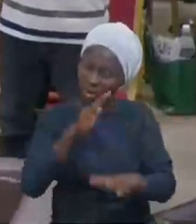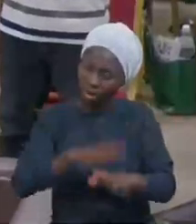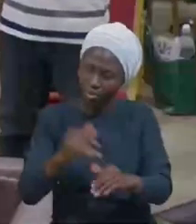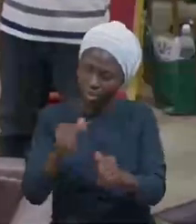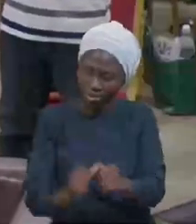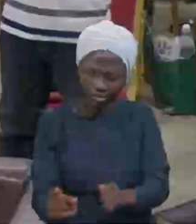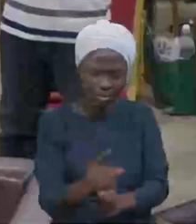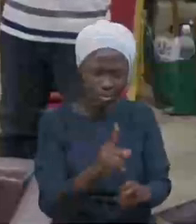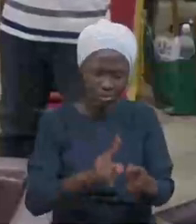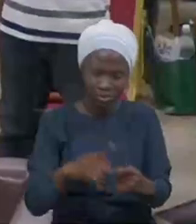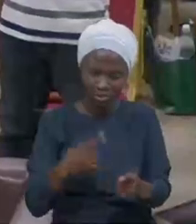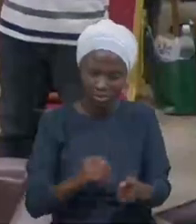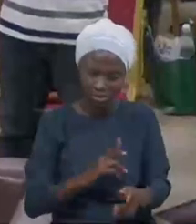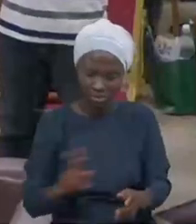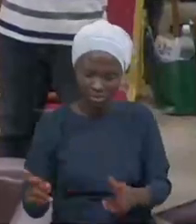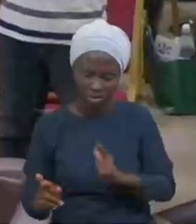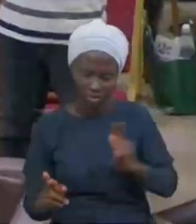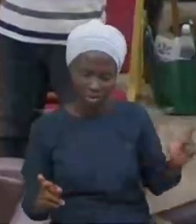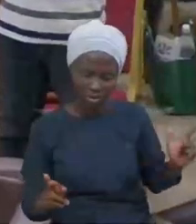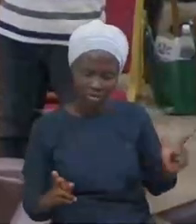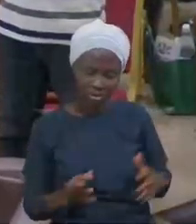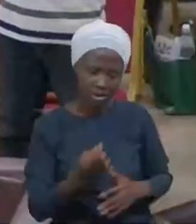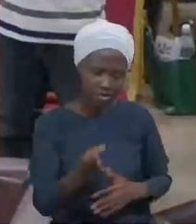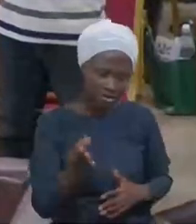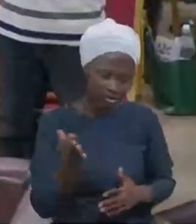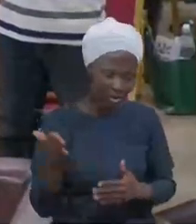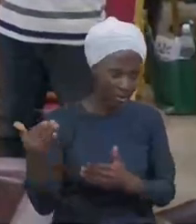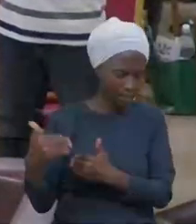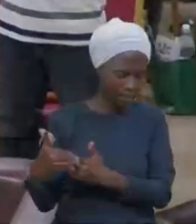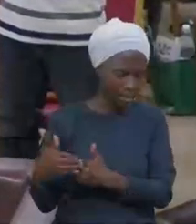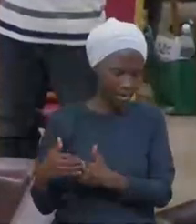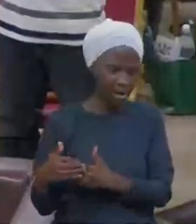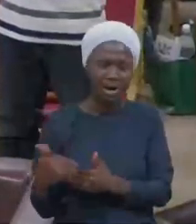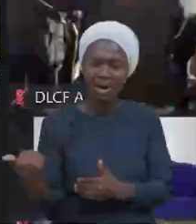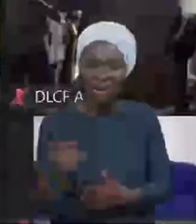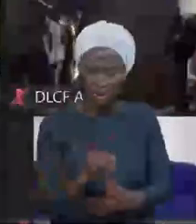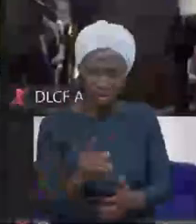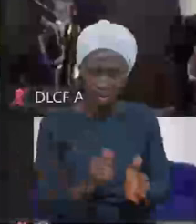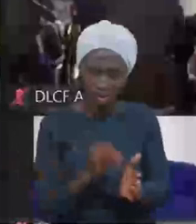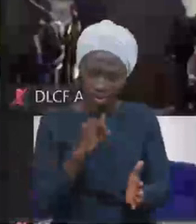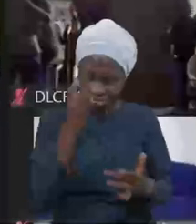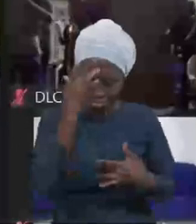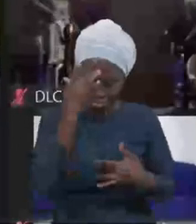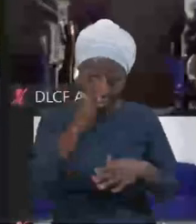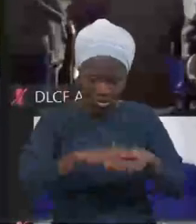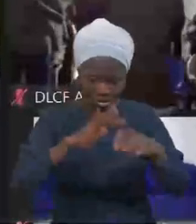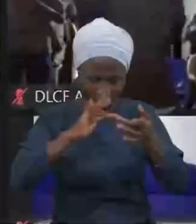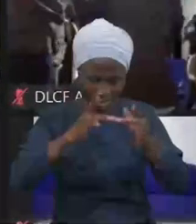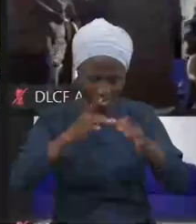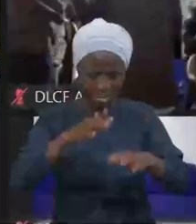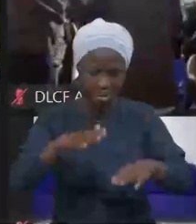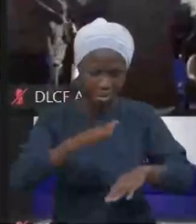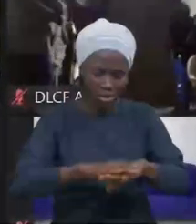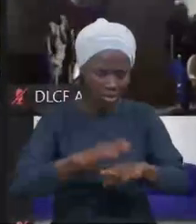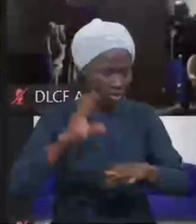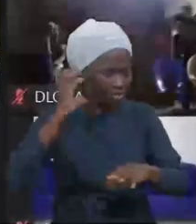gauche, devant, derrière, ici et partout, quiconque est malade, en ligne, à la télévision, à la